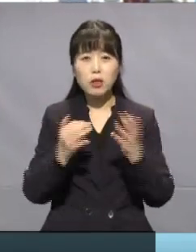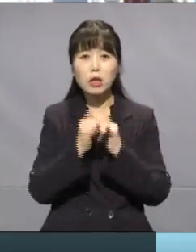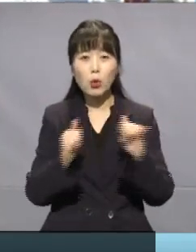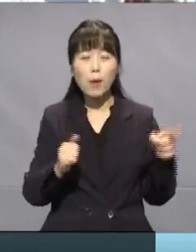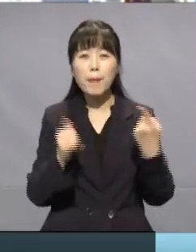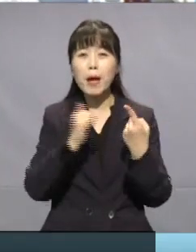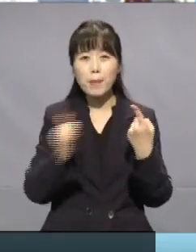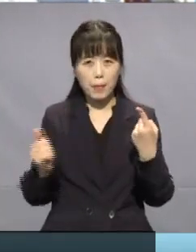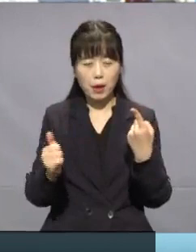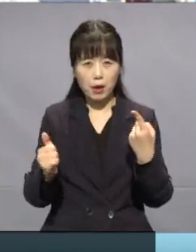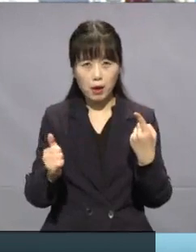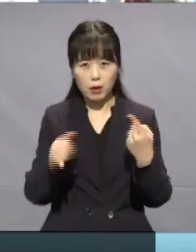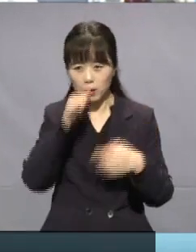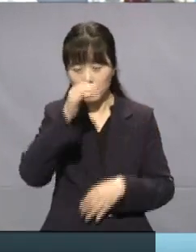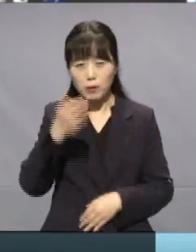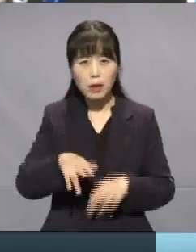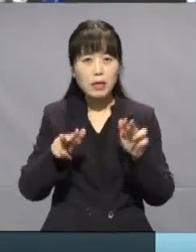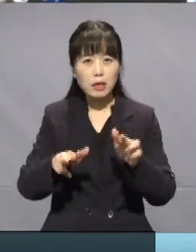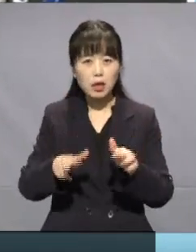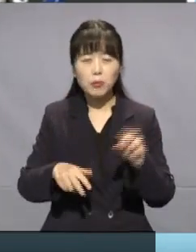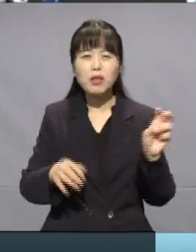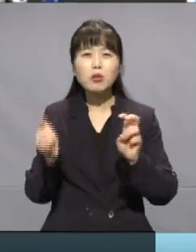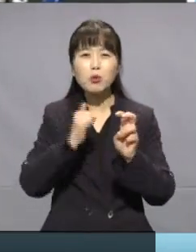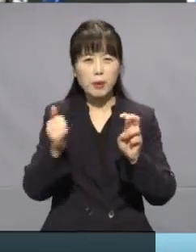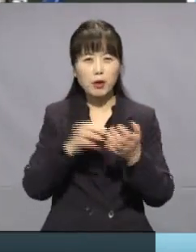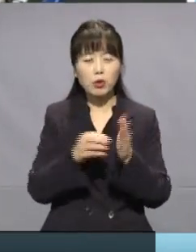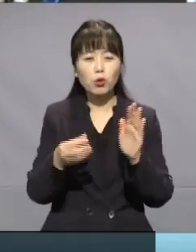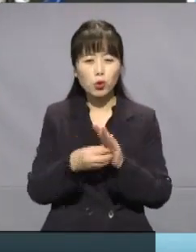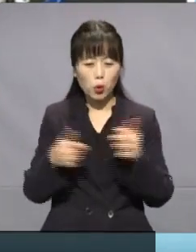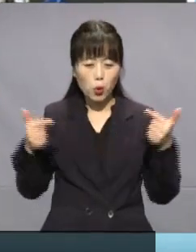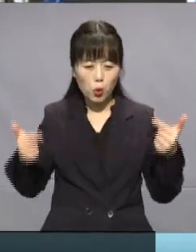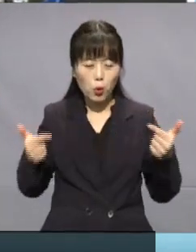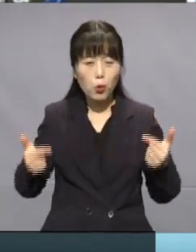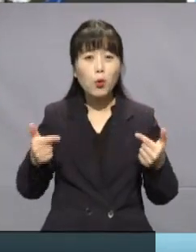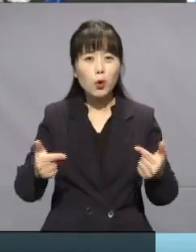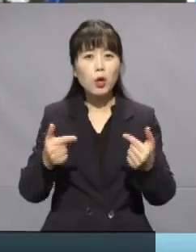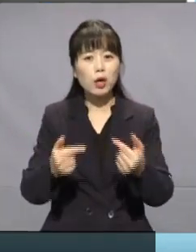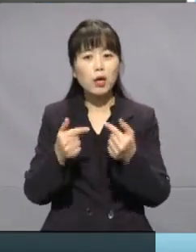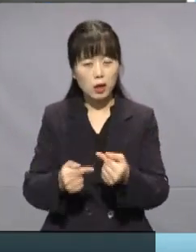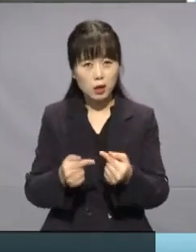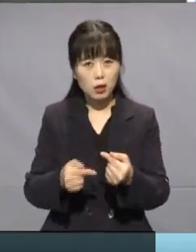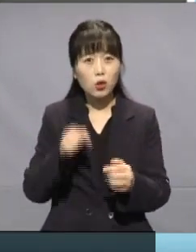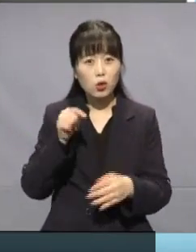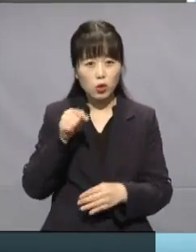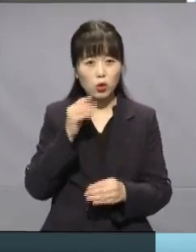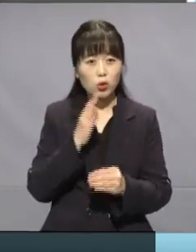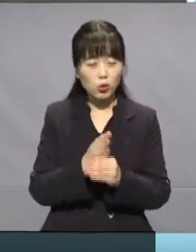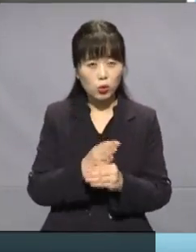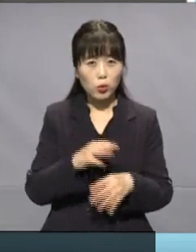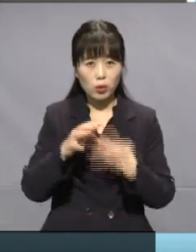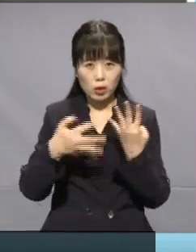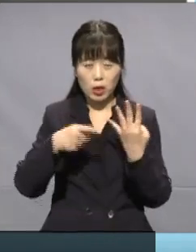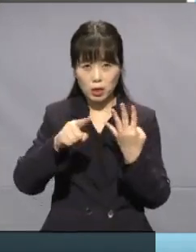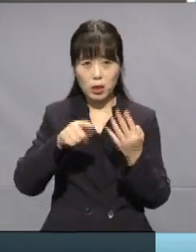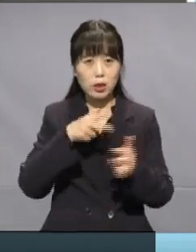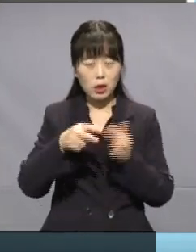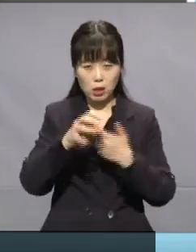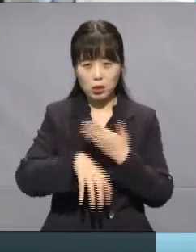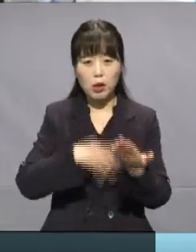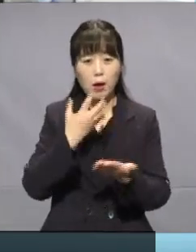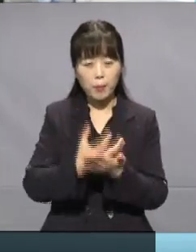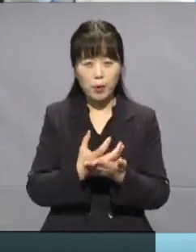지금은 20명밖에 아니에요 그러니까 지금 이렇게 줄어가는게 사실은 어떤 뭐 여러 가지 4차 산업혁명이라든가